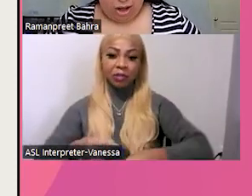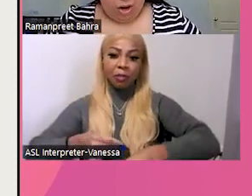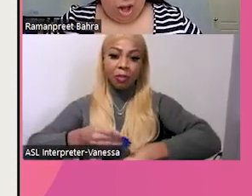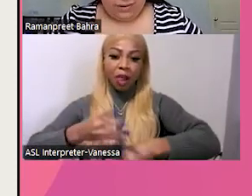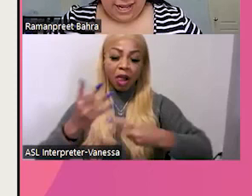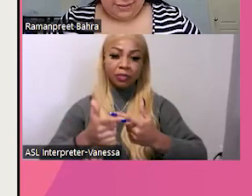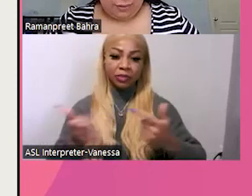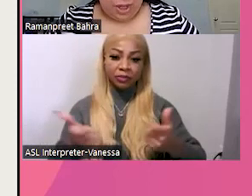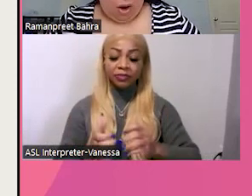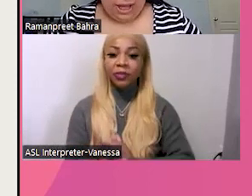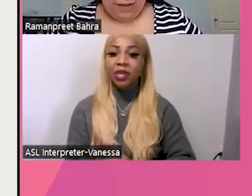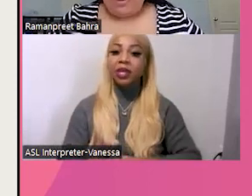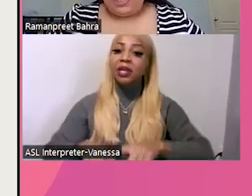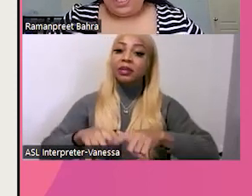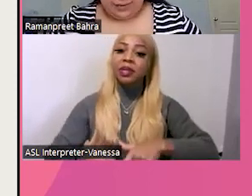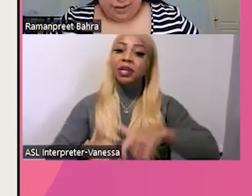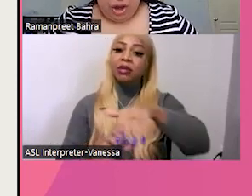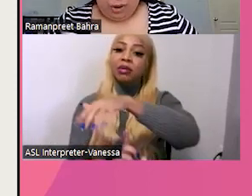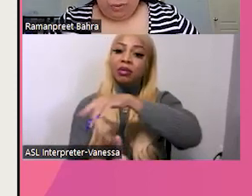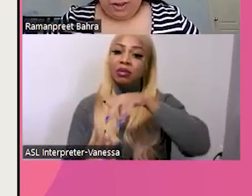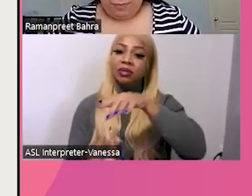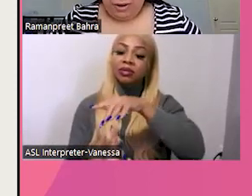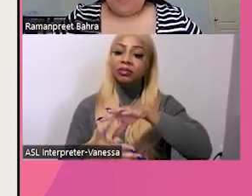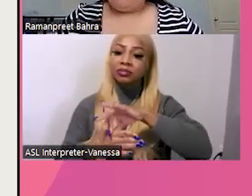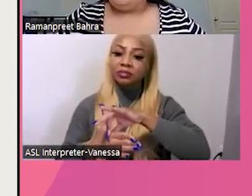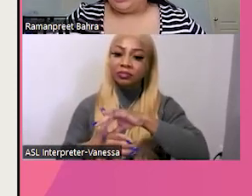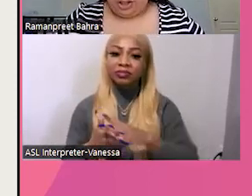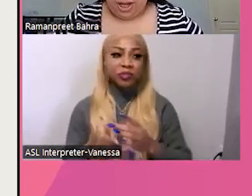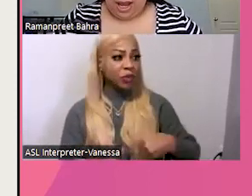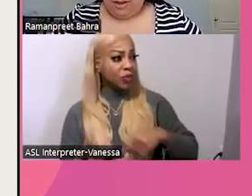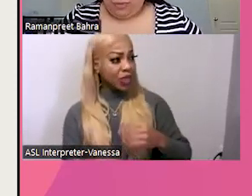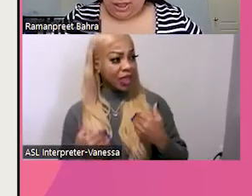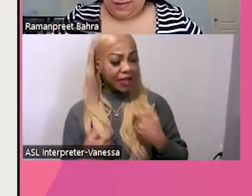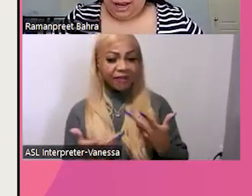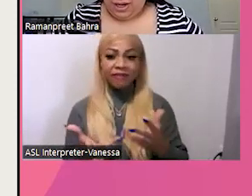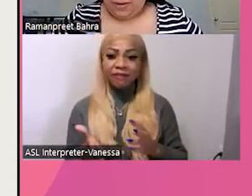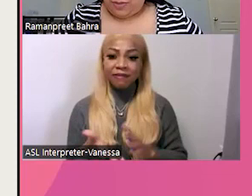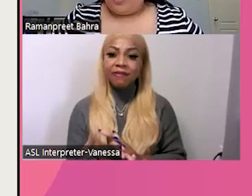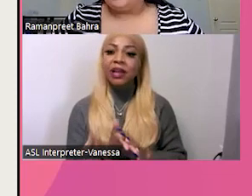autres. Alors, selon le contexte, nous avons tous des domaines